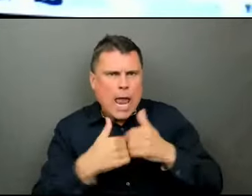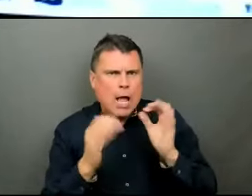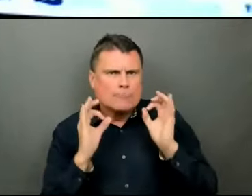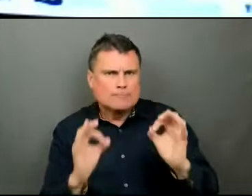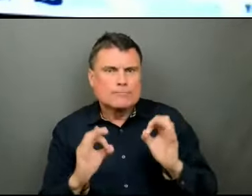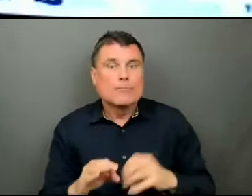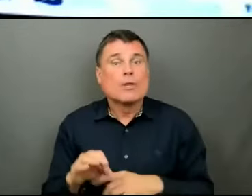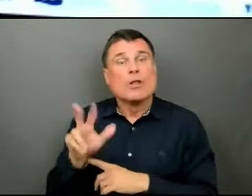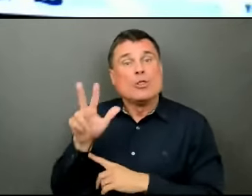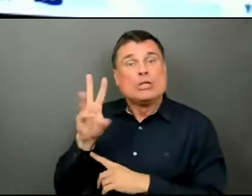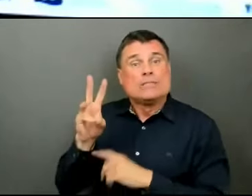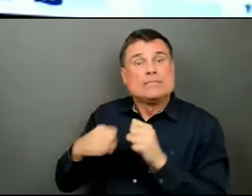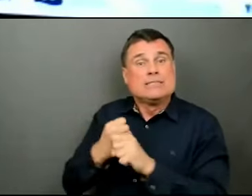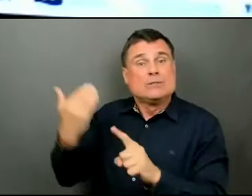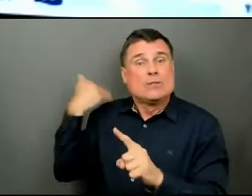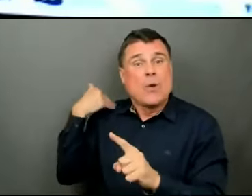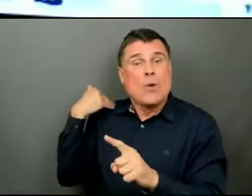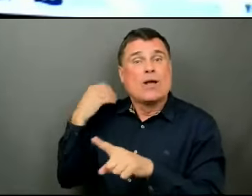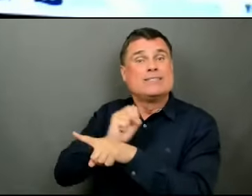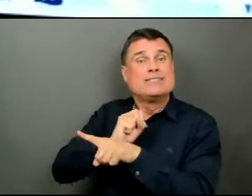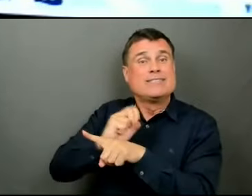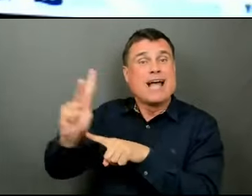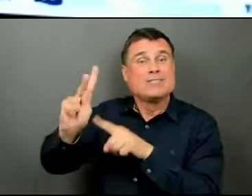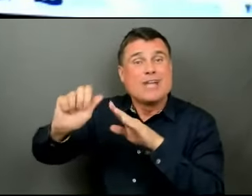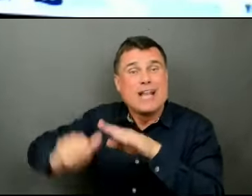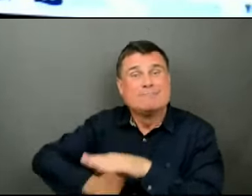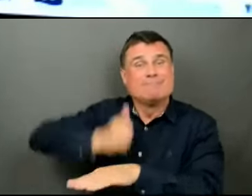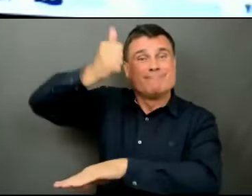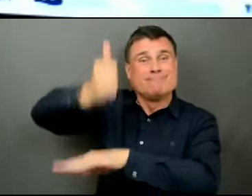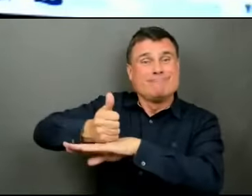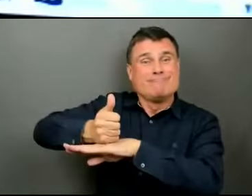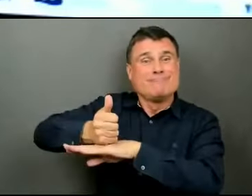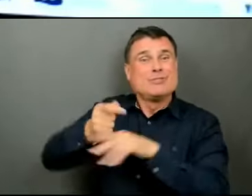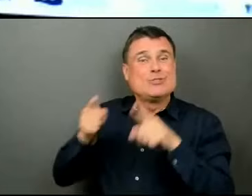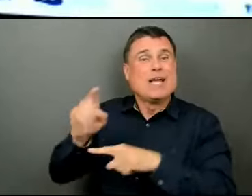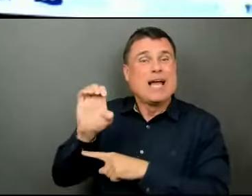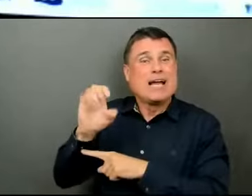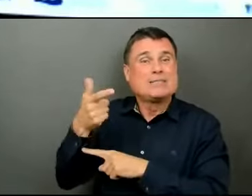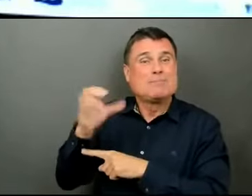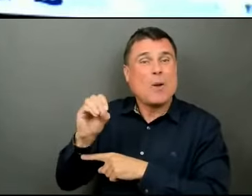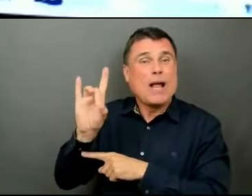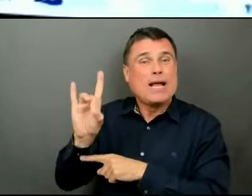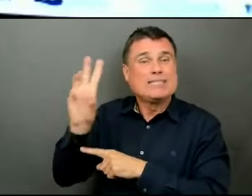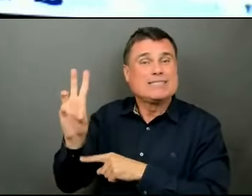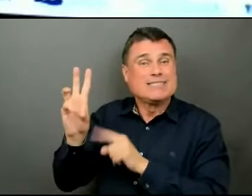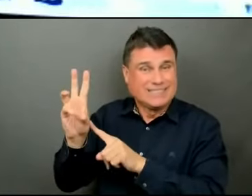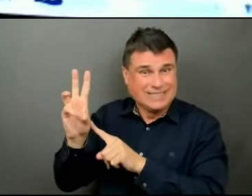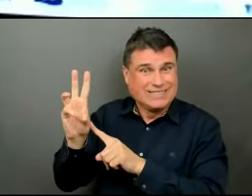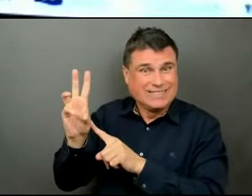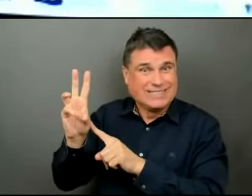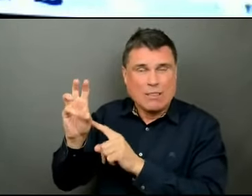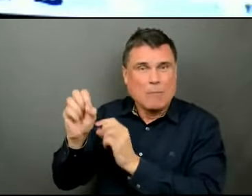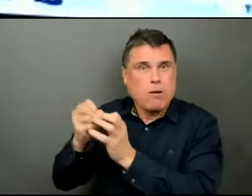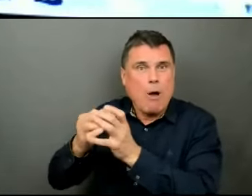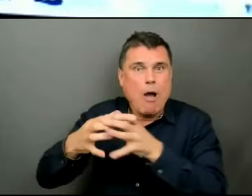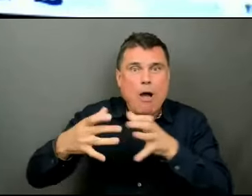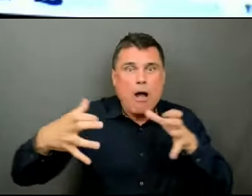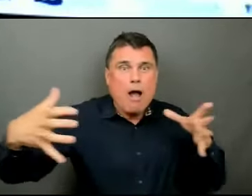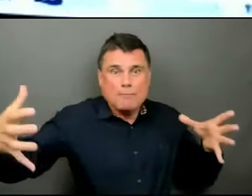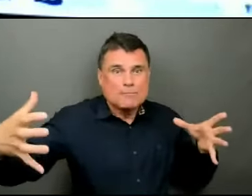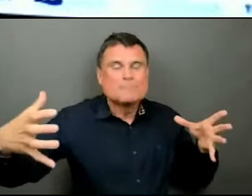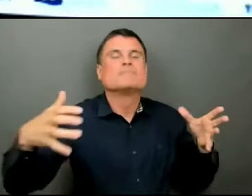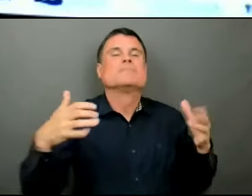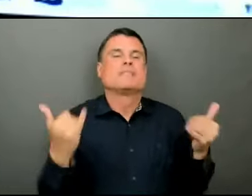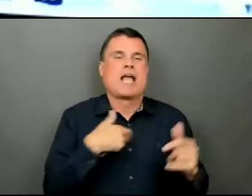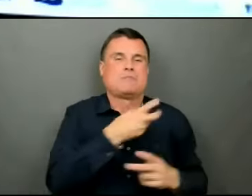Skyway train was built, paving the way for growth in and around Vancouver. En 2018, le premier ministre